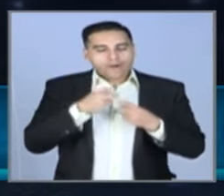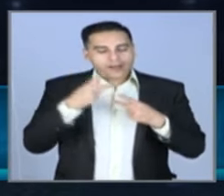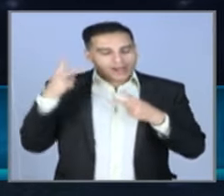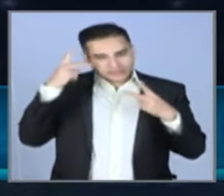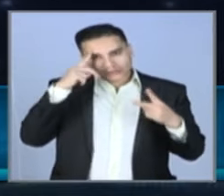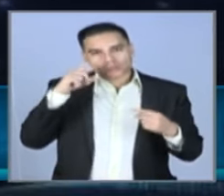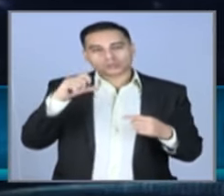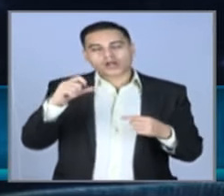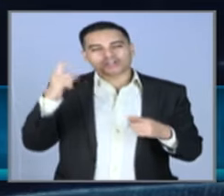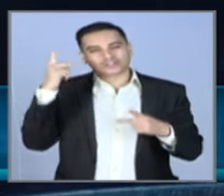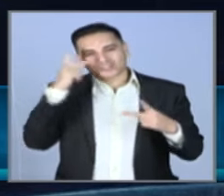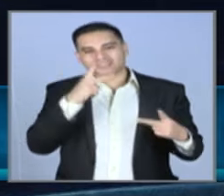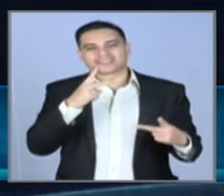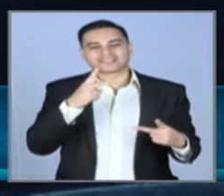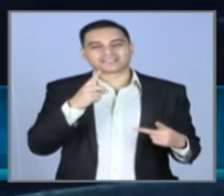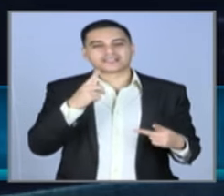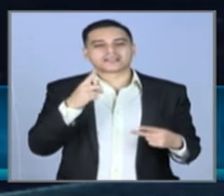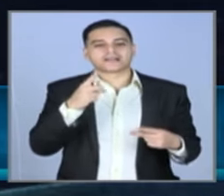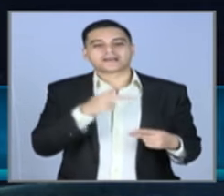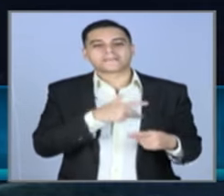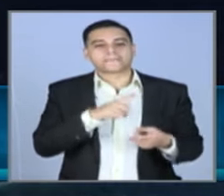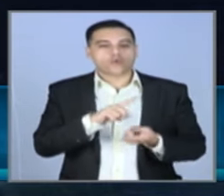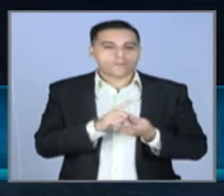جونيا بطرس وبدل الشمس